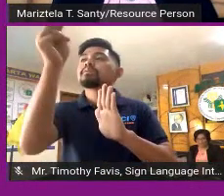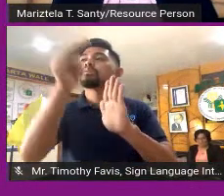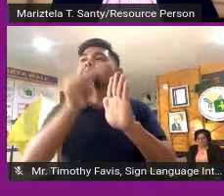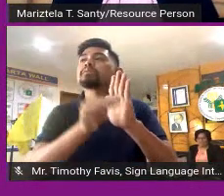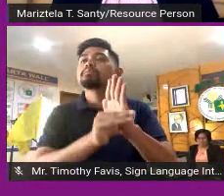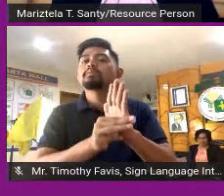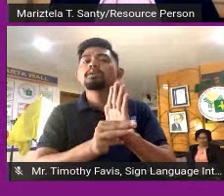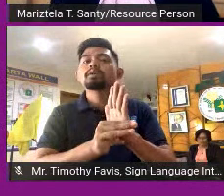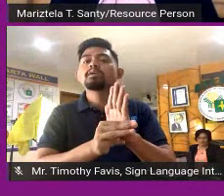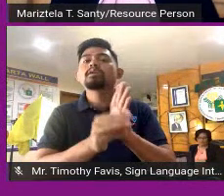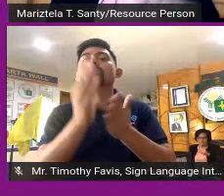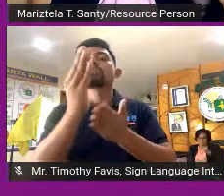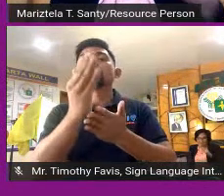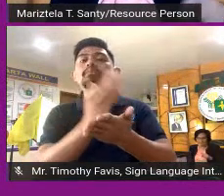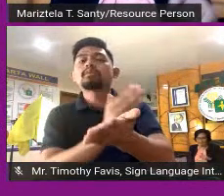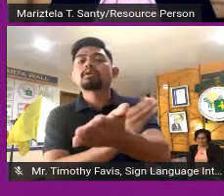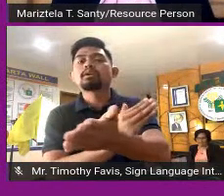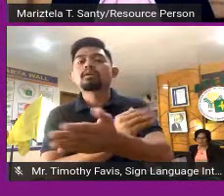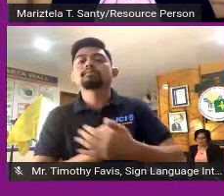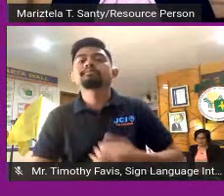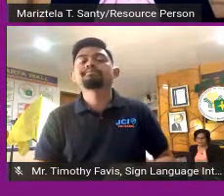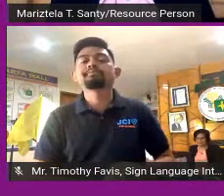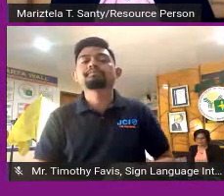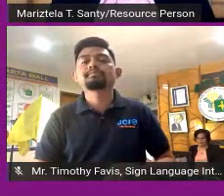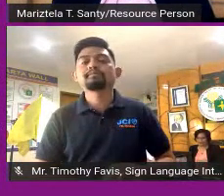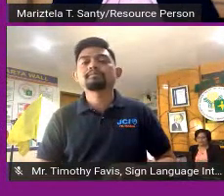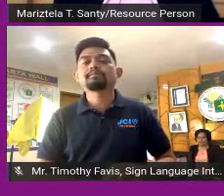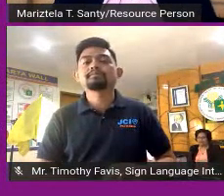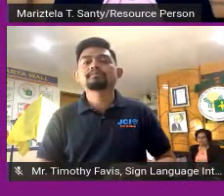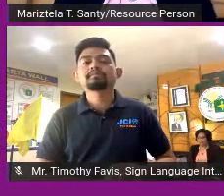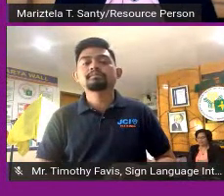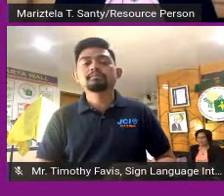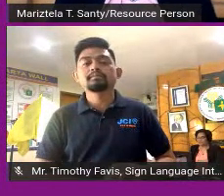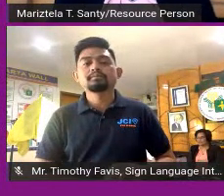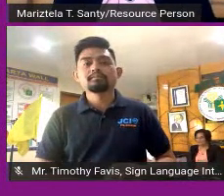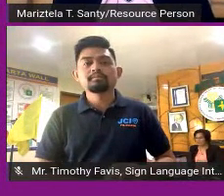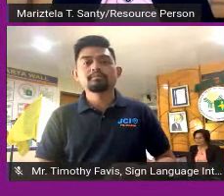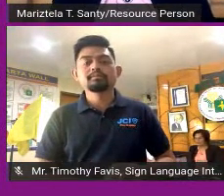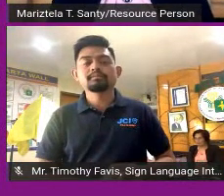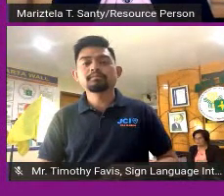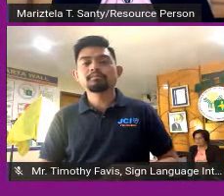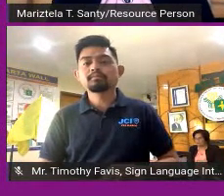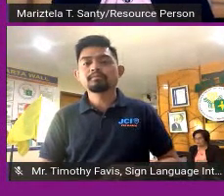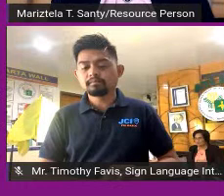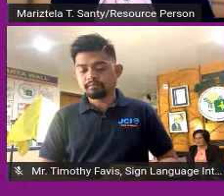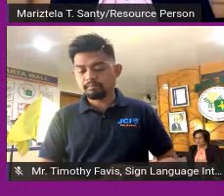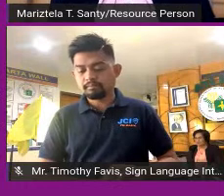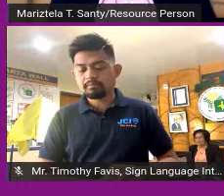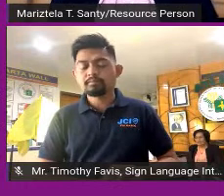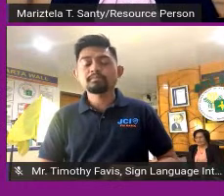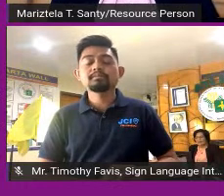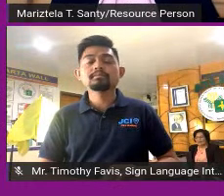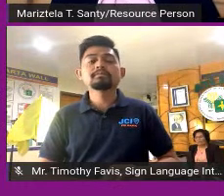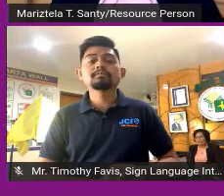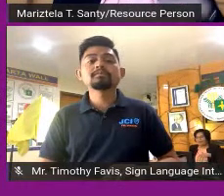process so that it impair the responsiveness of development intervention.